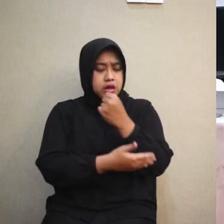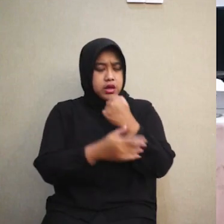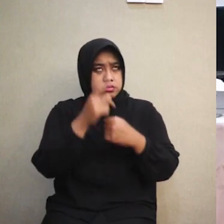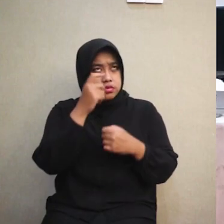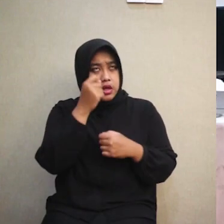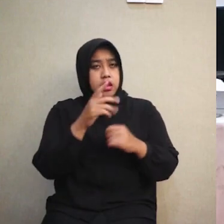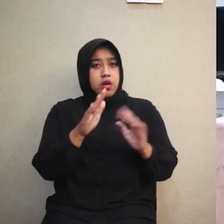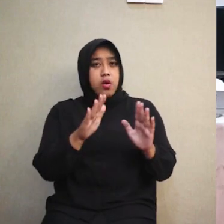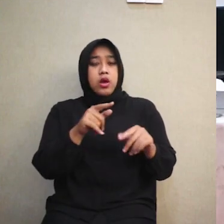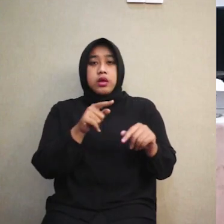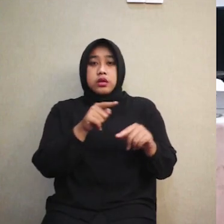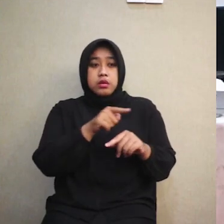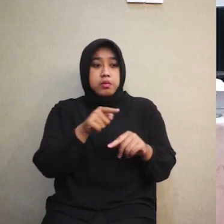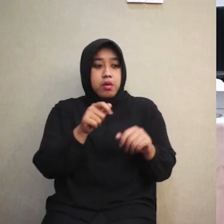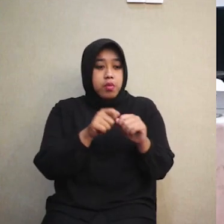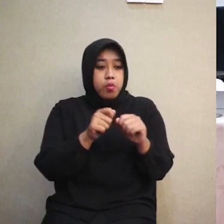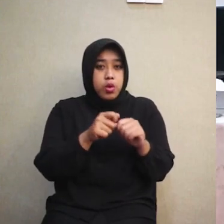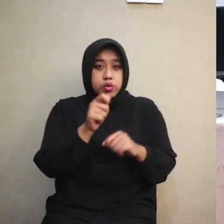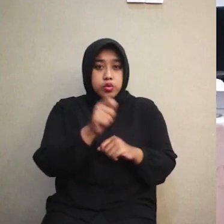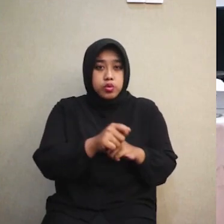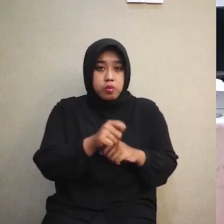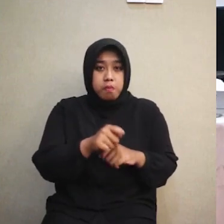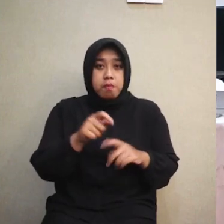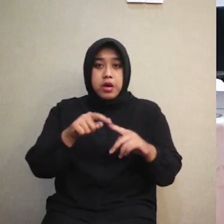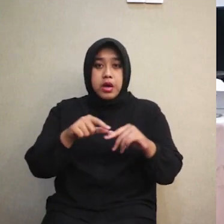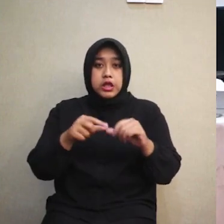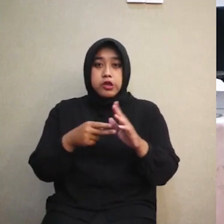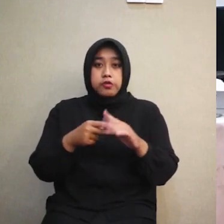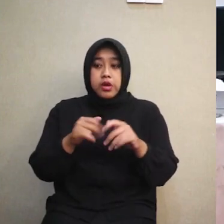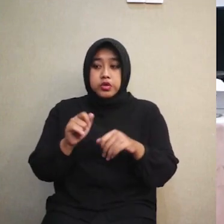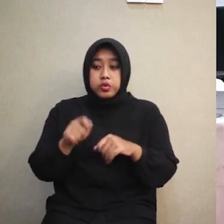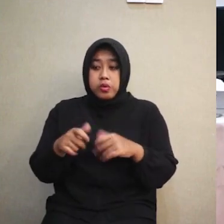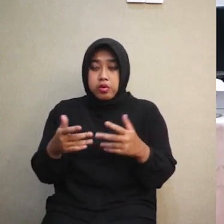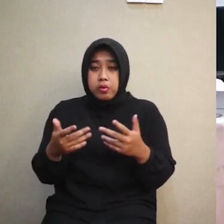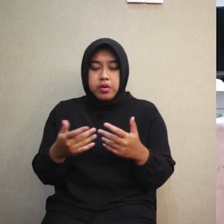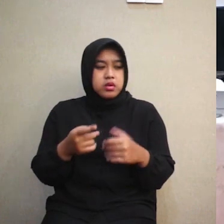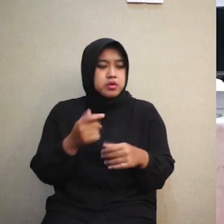bahwa mereka membuat hukum meratifikasi hukum atau apa ya